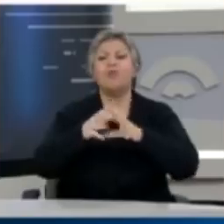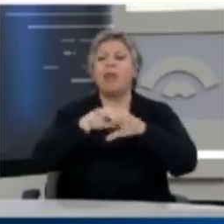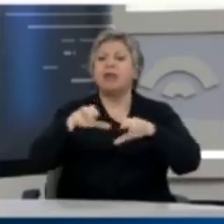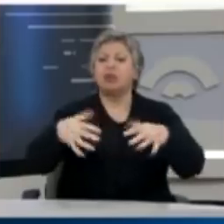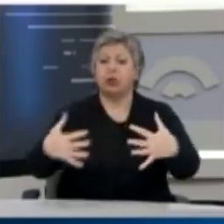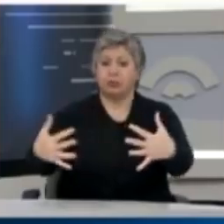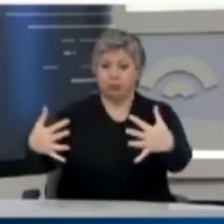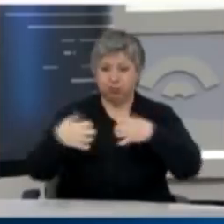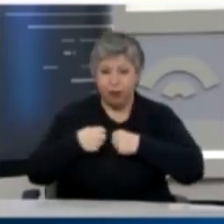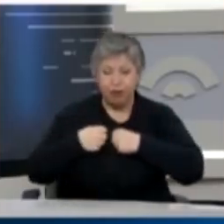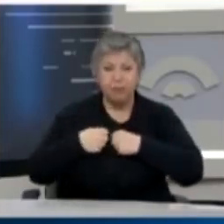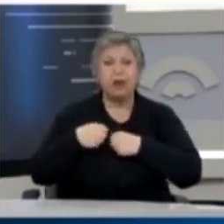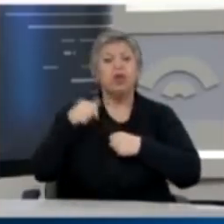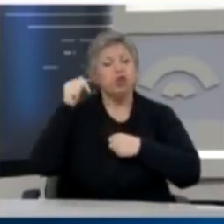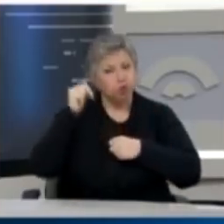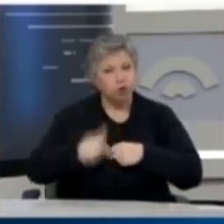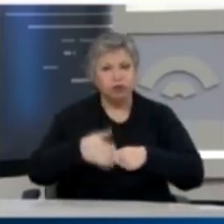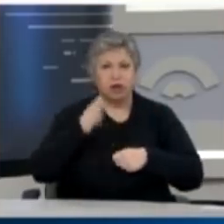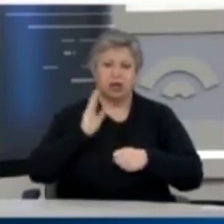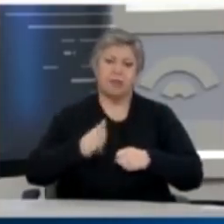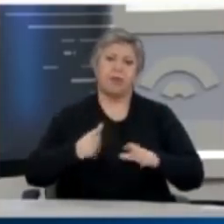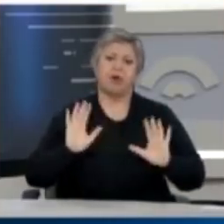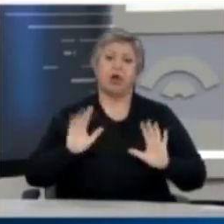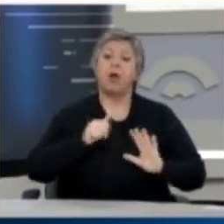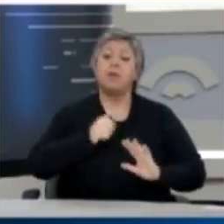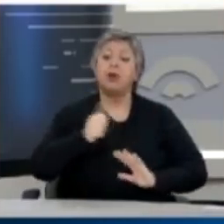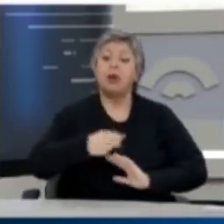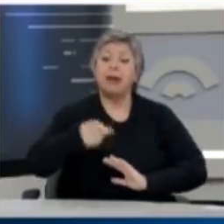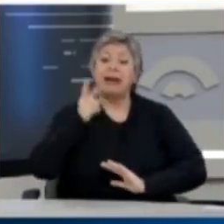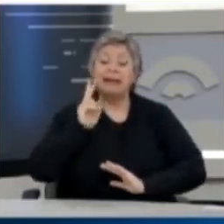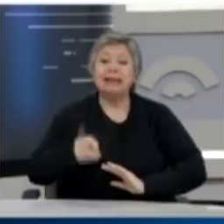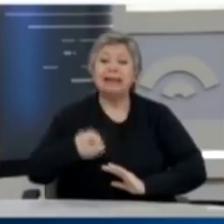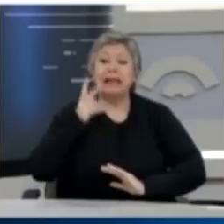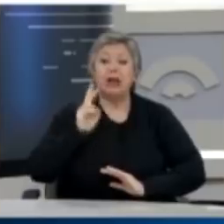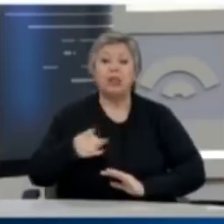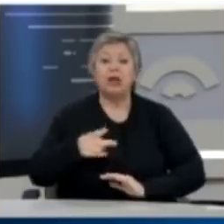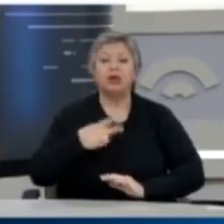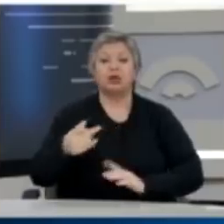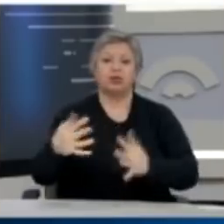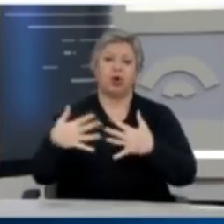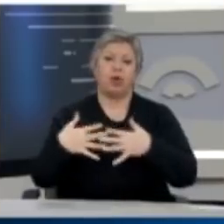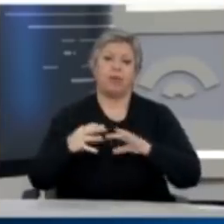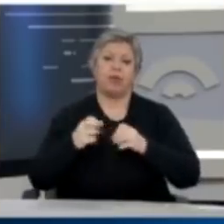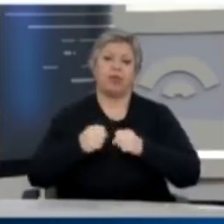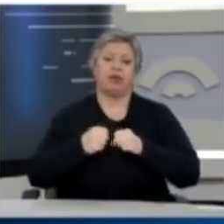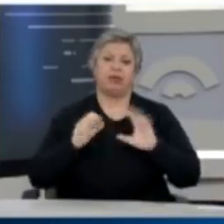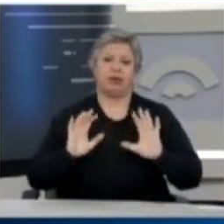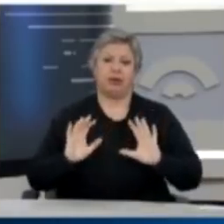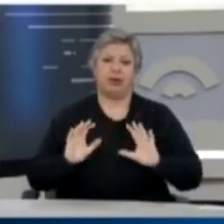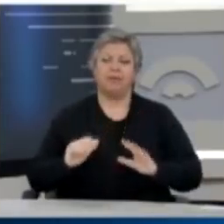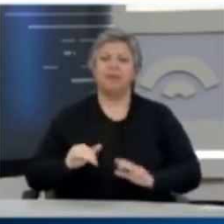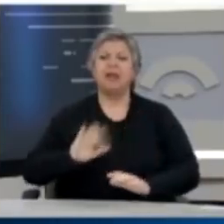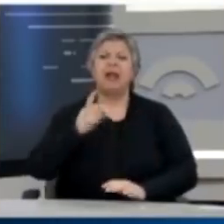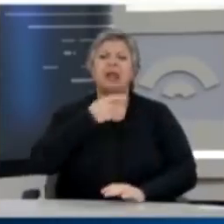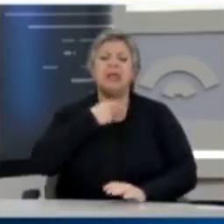των κυριαρχικών δικαιωμάτων και της εδαφικής ακεραιότητας της Ελλάδας. Κυρίες και κύριοι, δεν χρειάζεται να